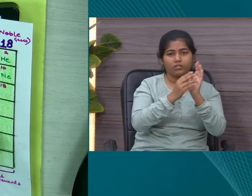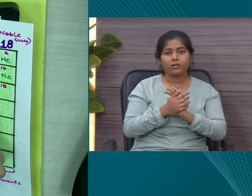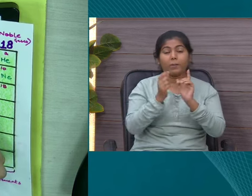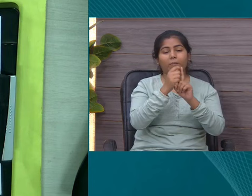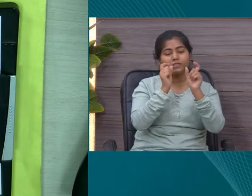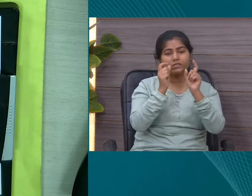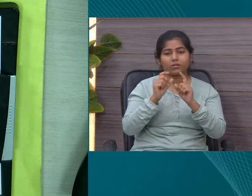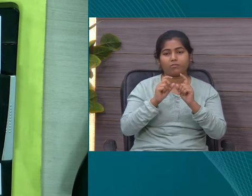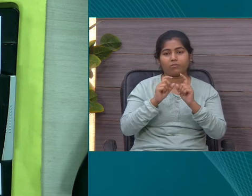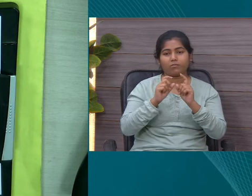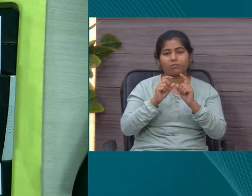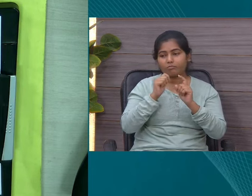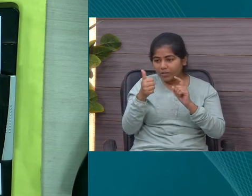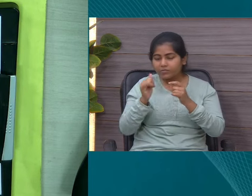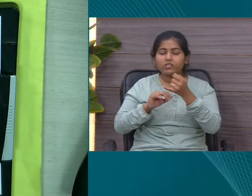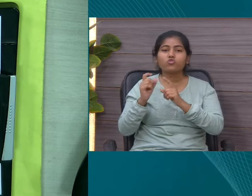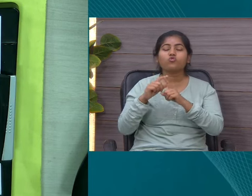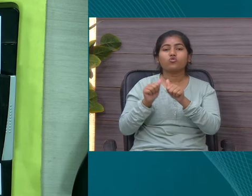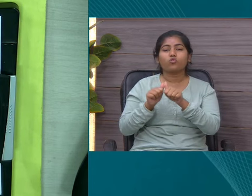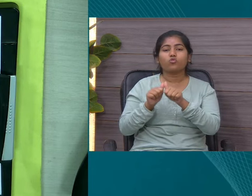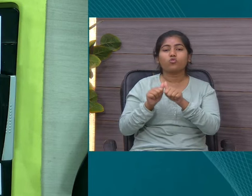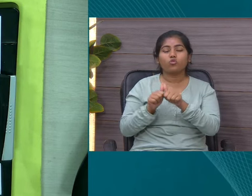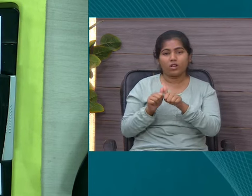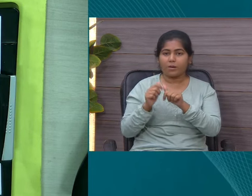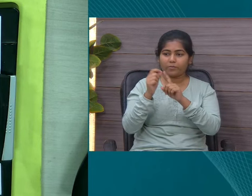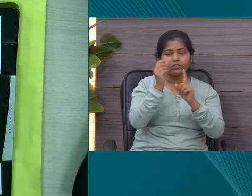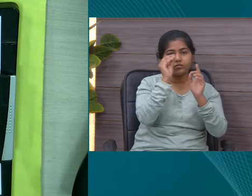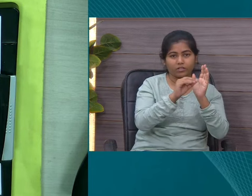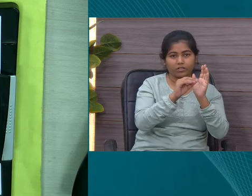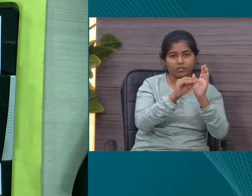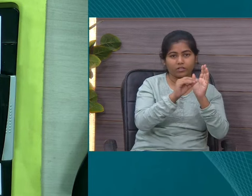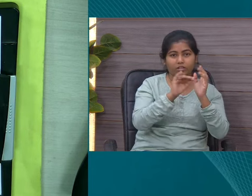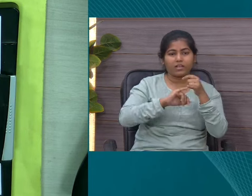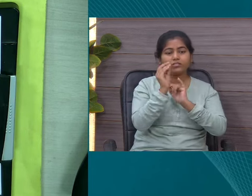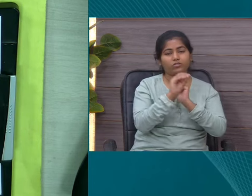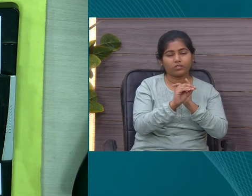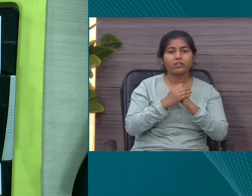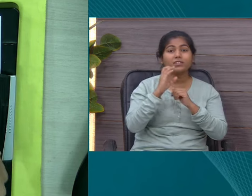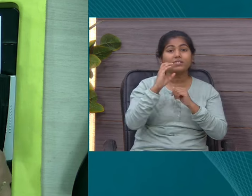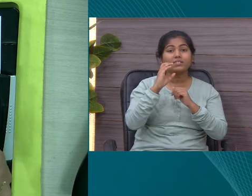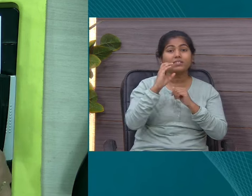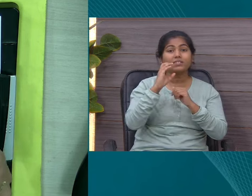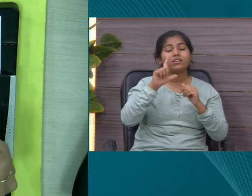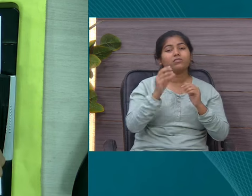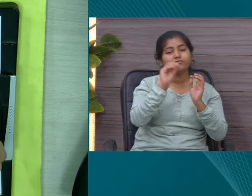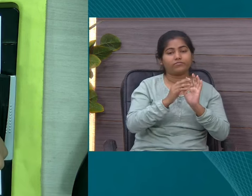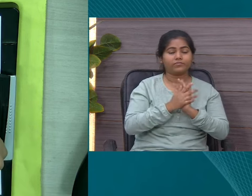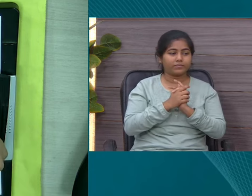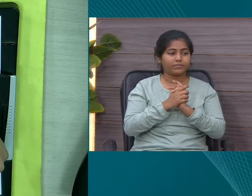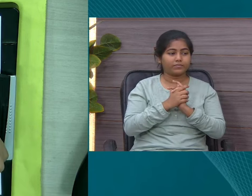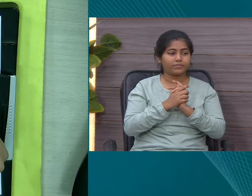पेप्सी कोला. पेप्सी सोडा. सोडा कोला. कोला. पेप्सी इज फास्फोरस. एस सोडा एंड सी एल इज क्लोरीन.